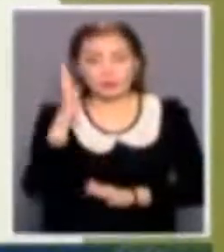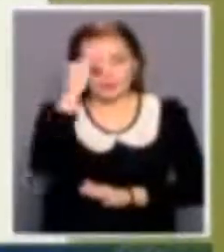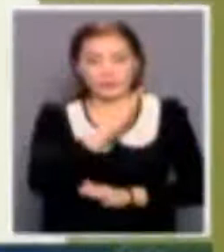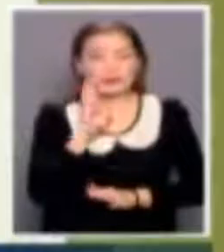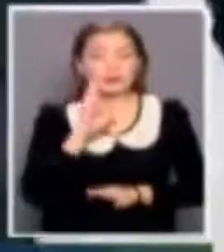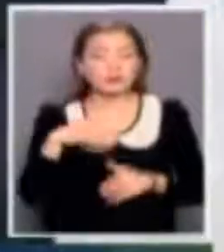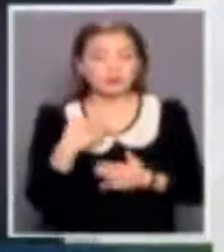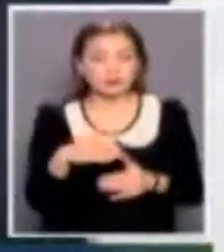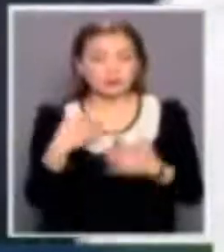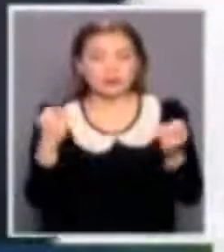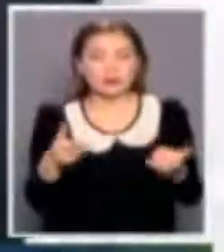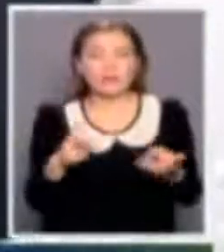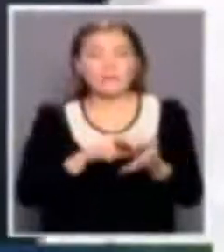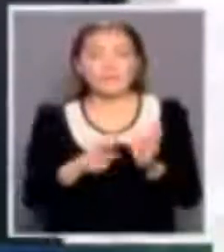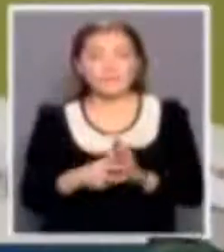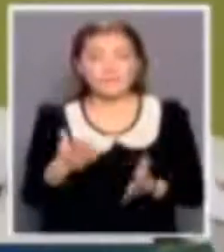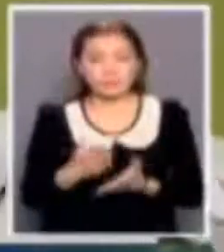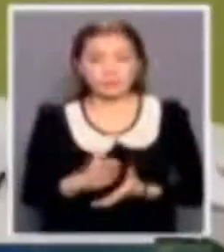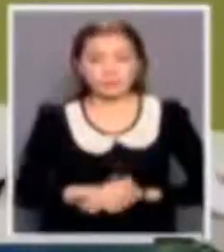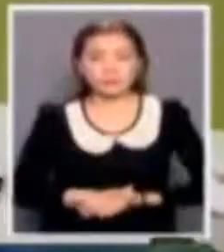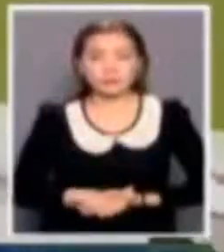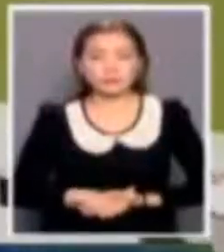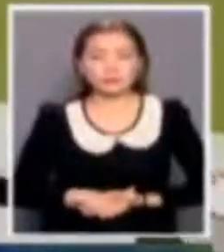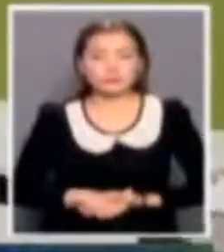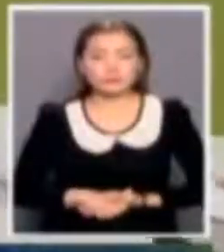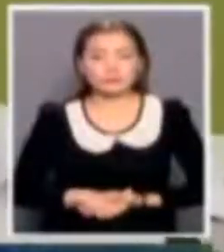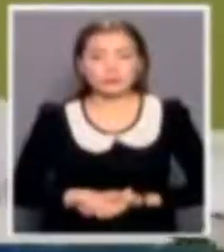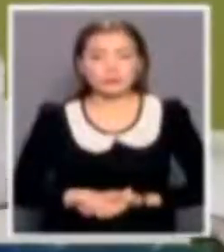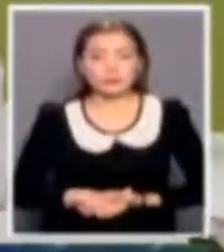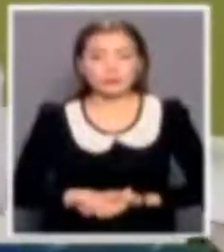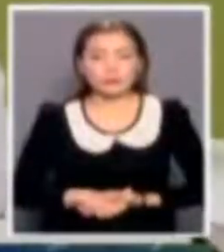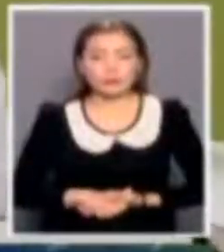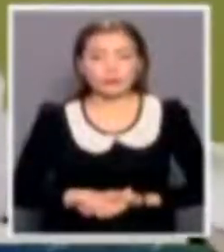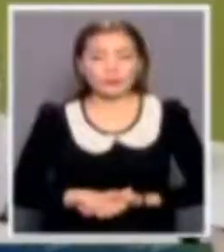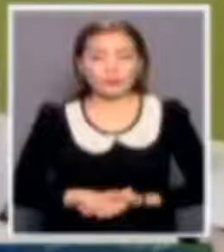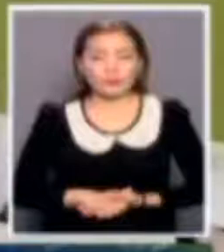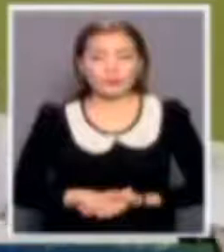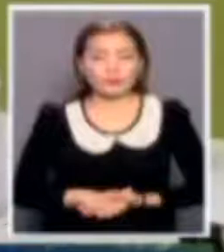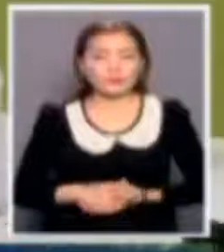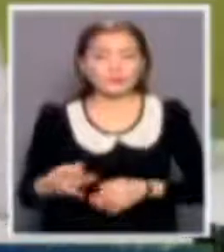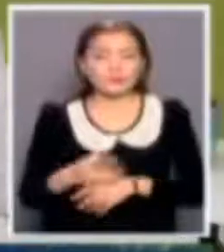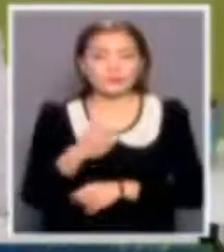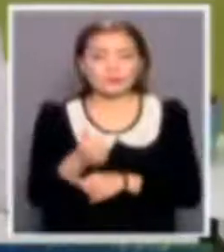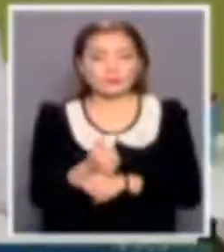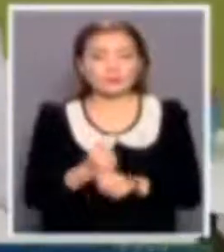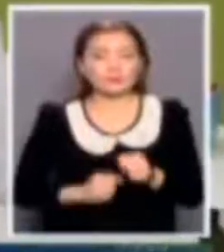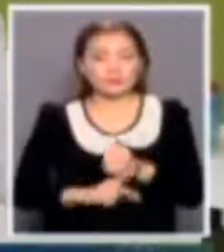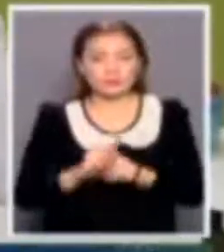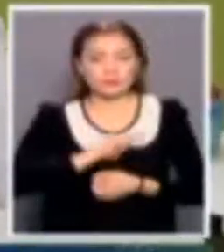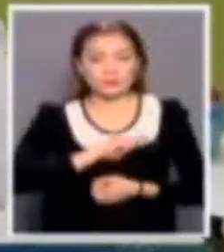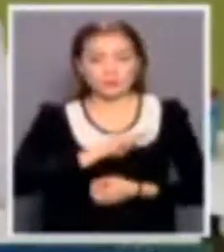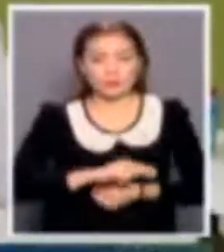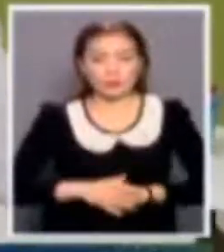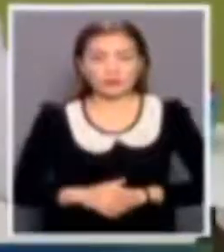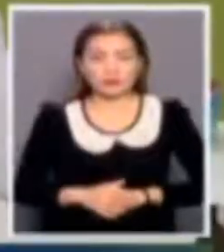Ата-аналарға да кеңес беретін арнайы бұрыш бар. Бүгінгі ашылып отқан инклюзивті тұңғыш президентіміздің бастамасы бойынша